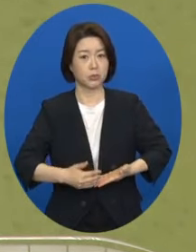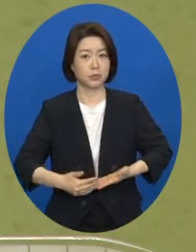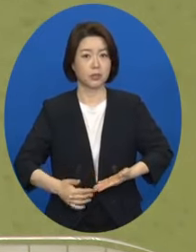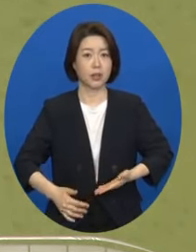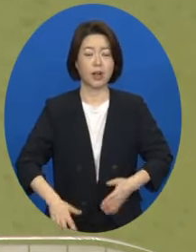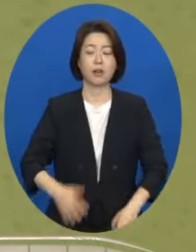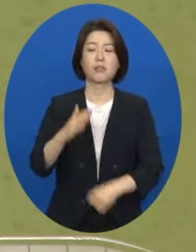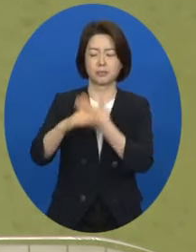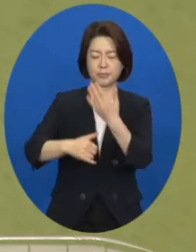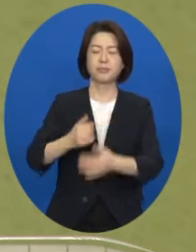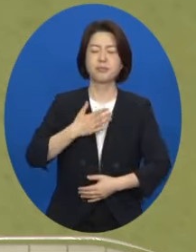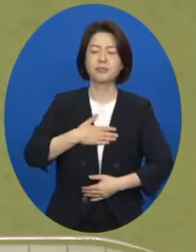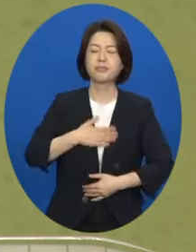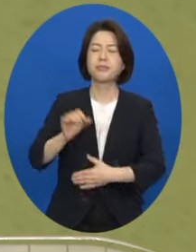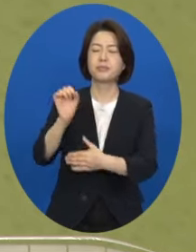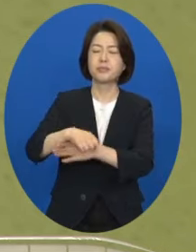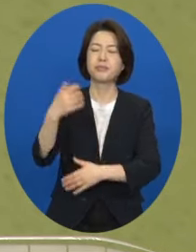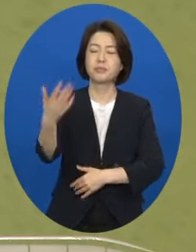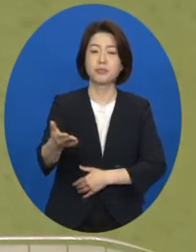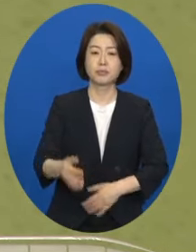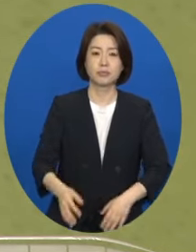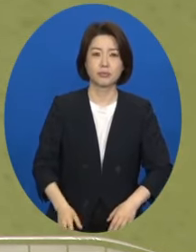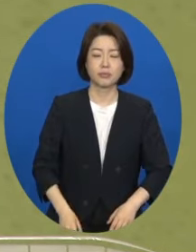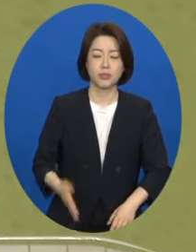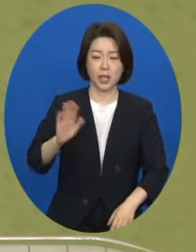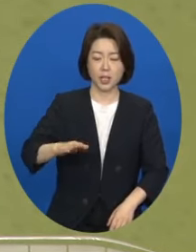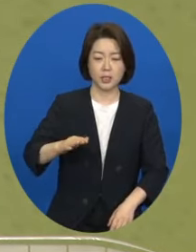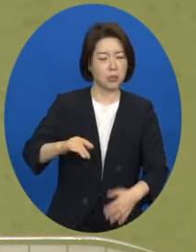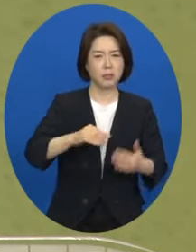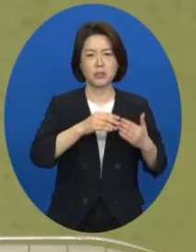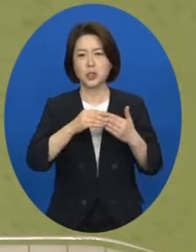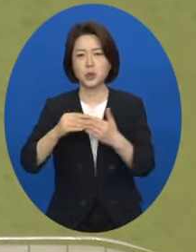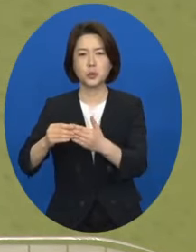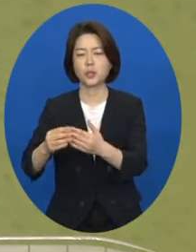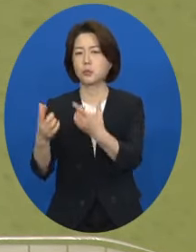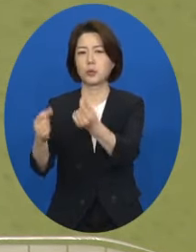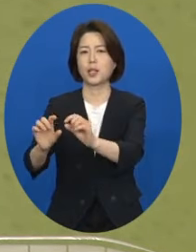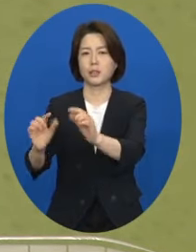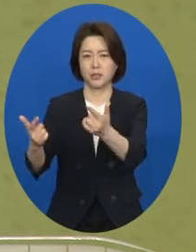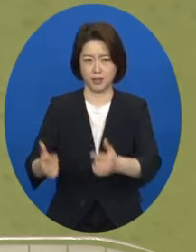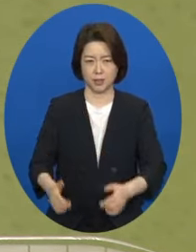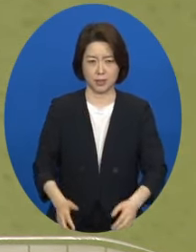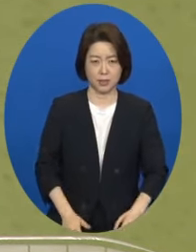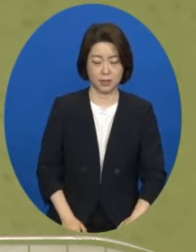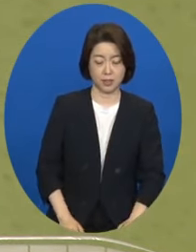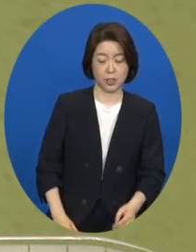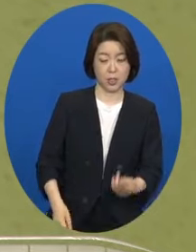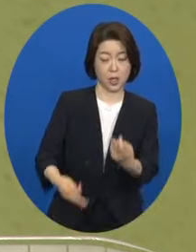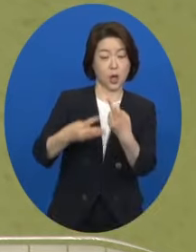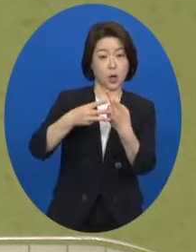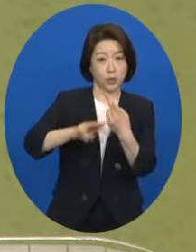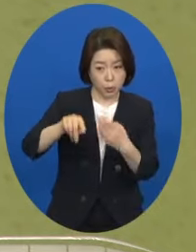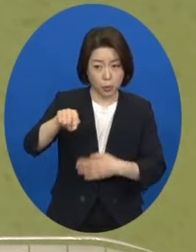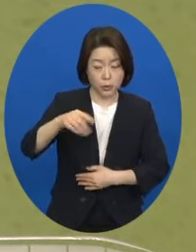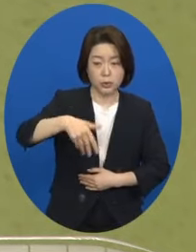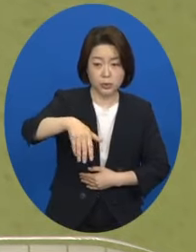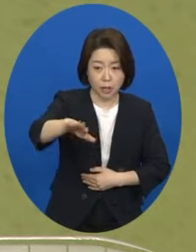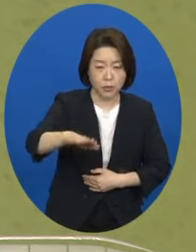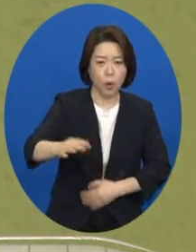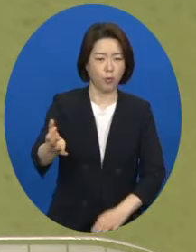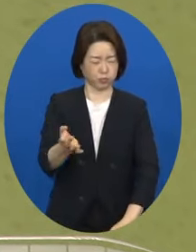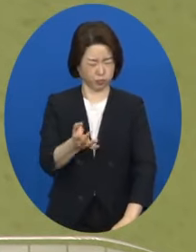것뿐이에요. 그렇다고 해서 그것이 하나님이 인도하심이 결코 아니었습니다. 롯은 거기 가서 부자가 됩니다. 지역 유지가